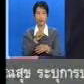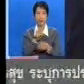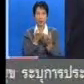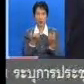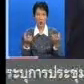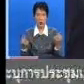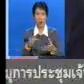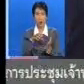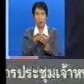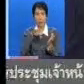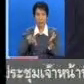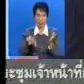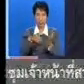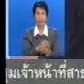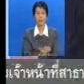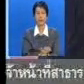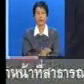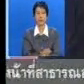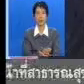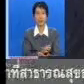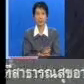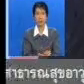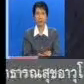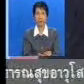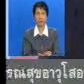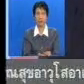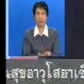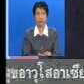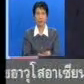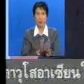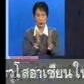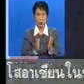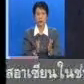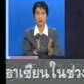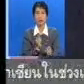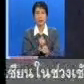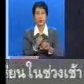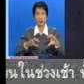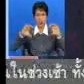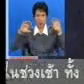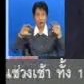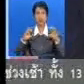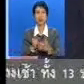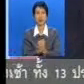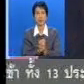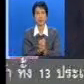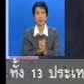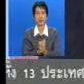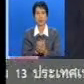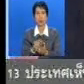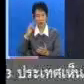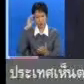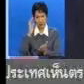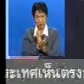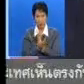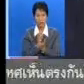าหน้าที่ชุดเฉพาะกิจปราบปรามการละเมิดสินค้าละเมิดลิขสิทธิ์กระทรวงพาณิชย์ขณะที่ผู้บัญชาการตำรวจแห่งชาติได้ฆ่าโทษท้องที่ที่ปล่อยให้